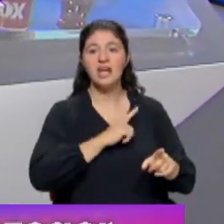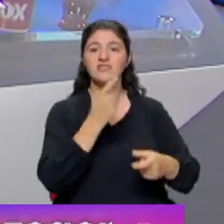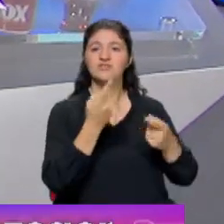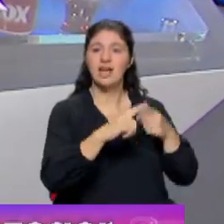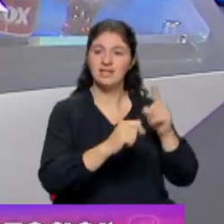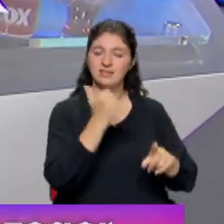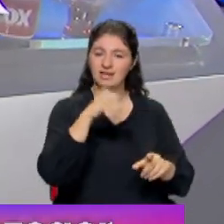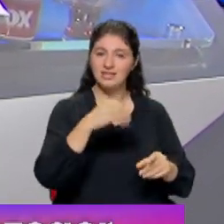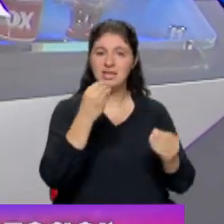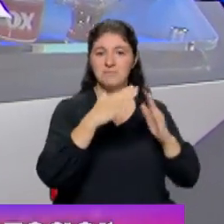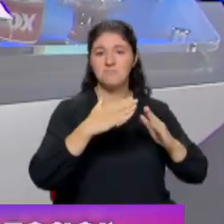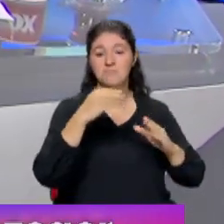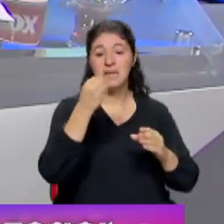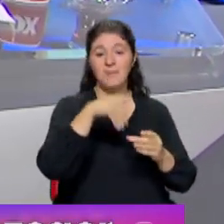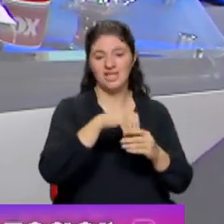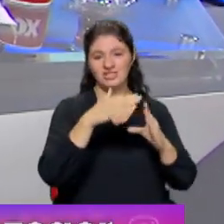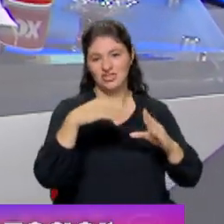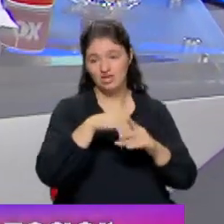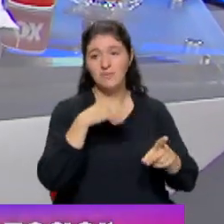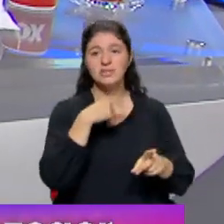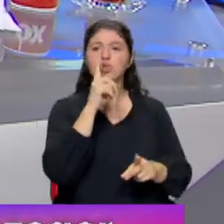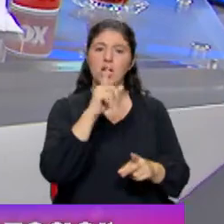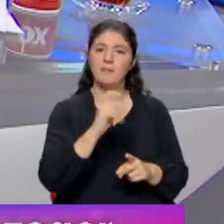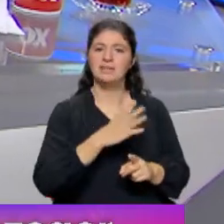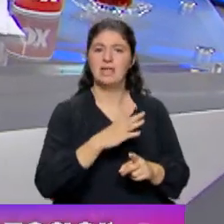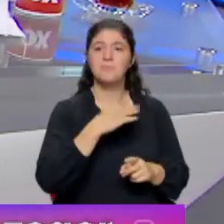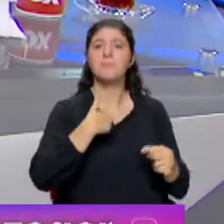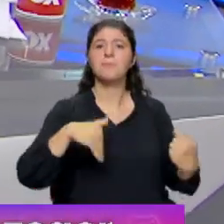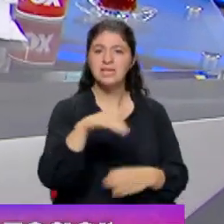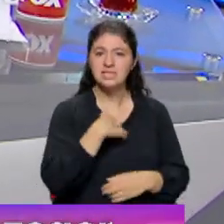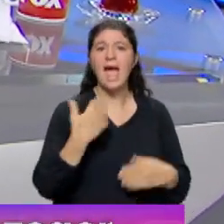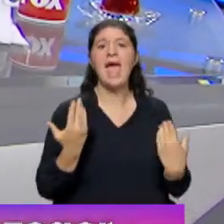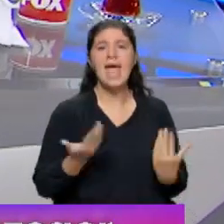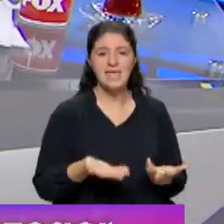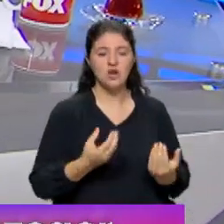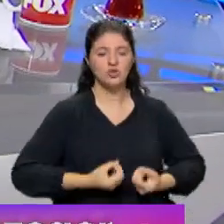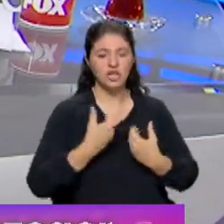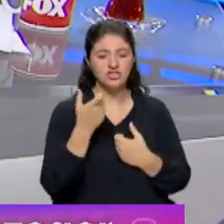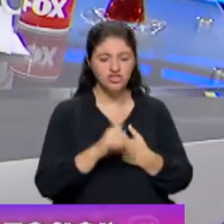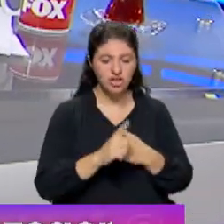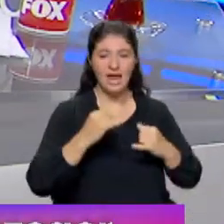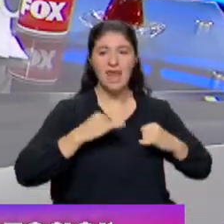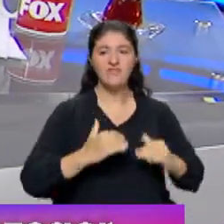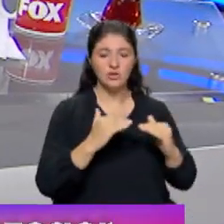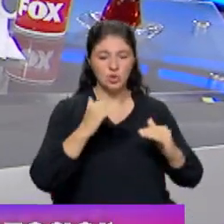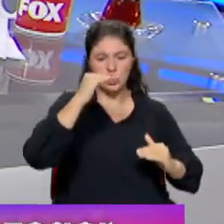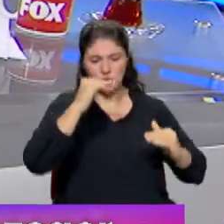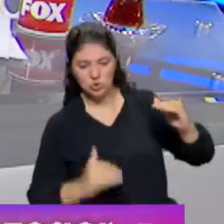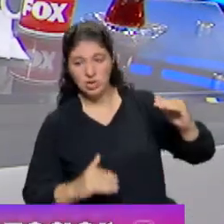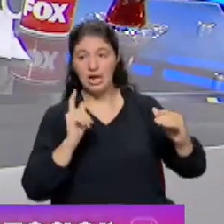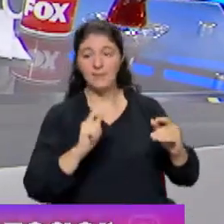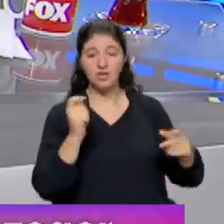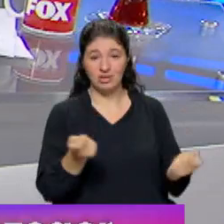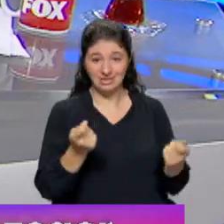siyasete döndünüz İyi Parti çatısı altında. Ben sizlere sormak isterim. Biz eğer üreticinin refah düzeyini düşürmeye